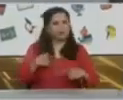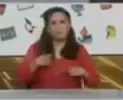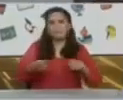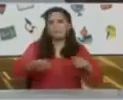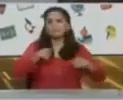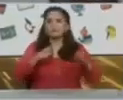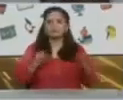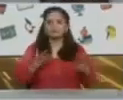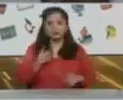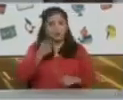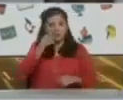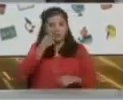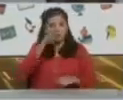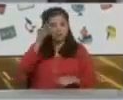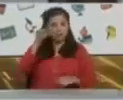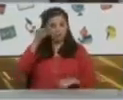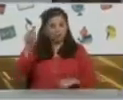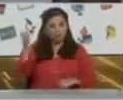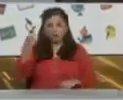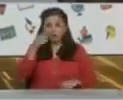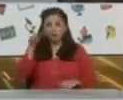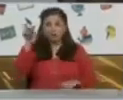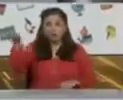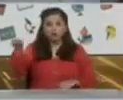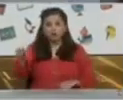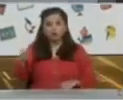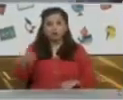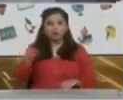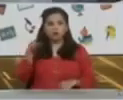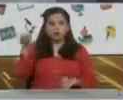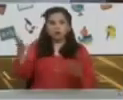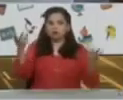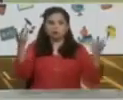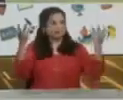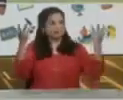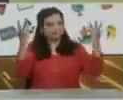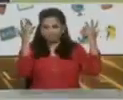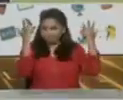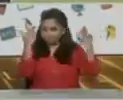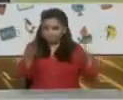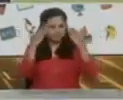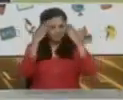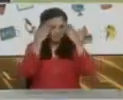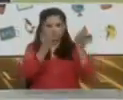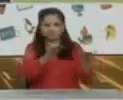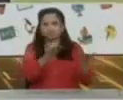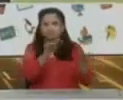मेरी माँ को जब पता चला तो मेरी माँ ने तुरंत कहा सर्वनाश,